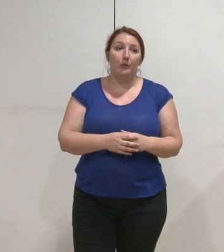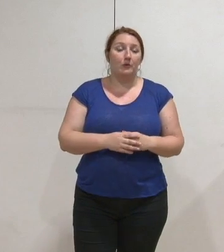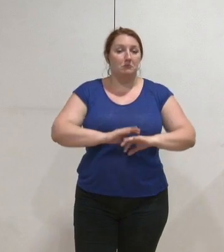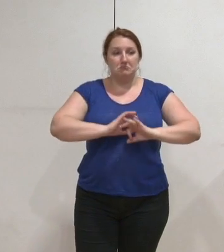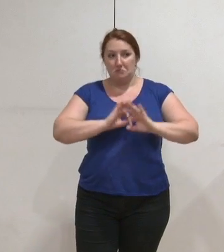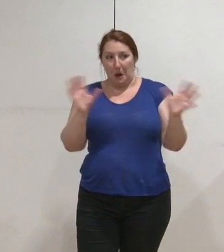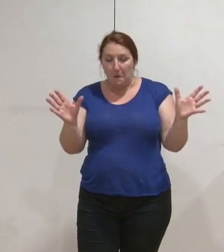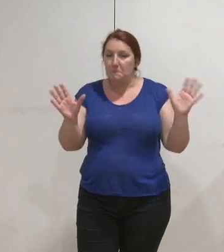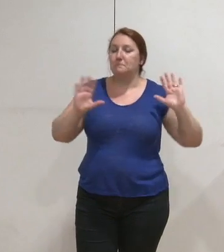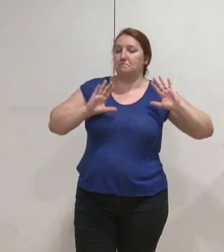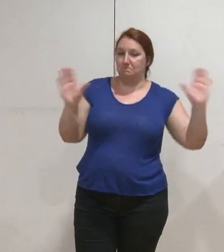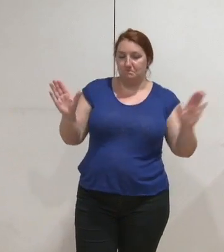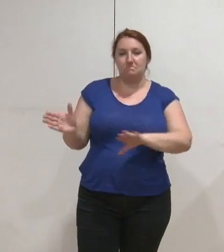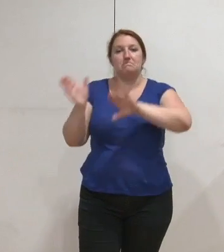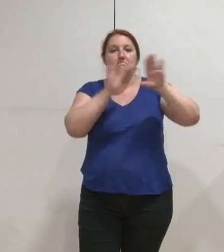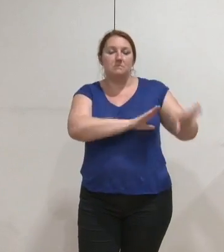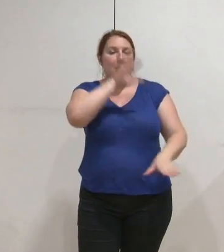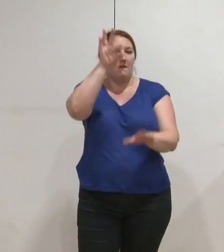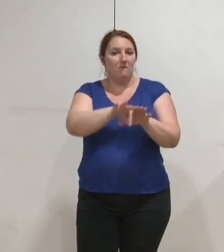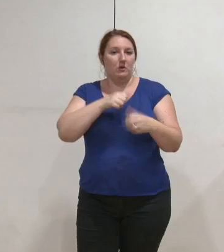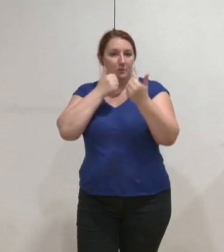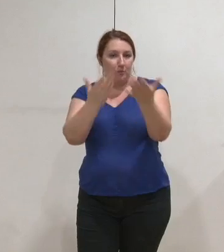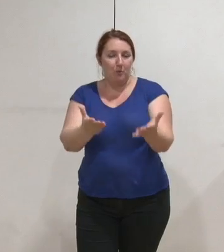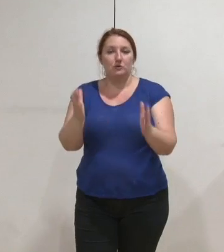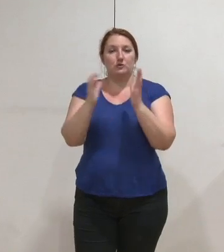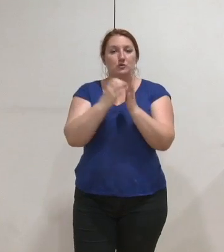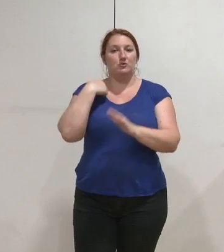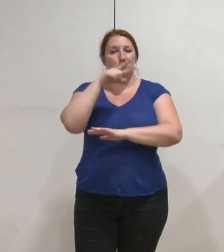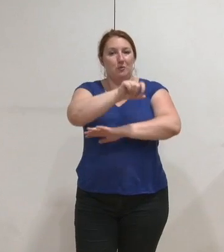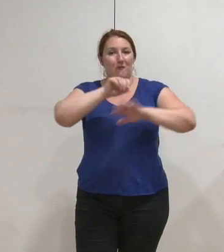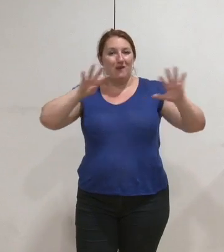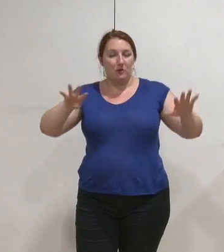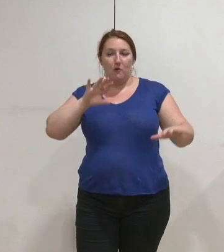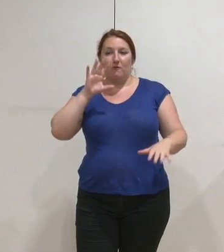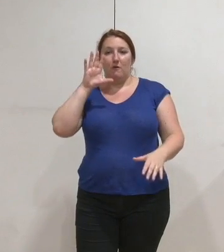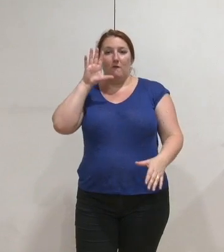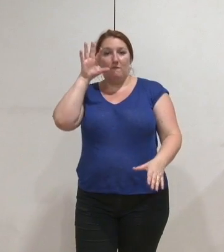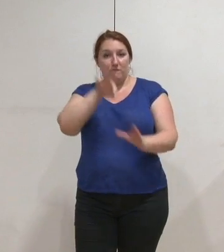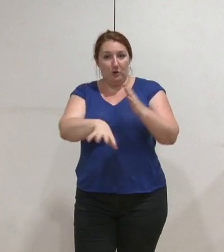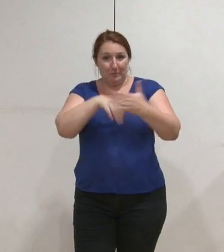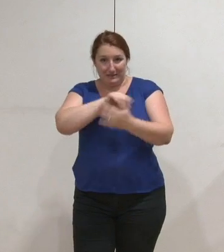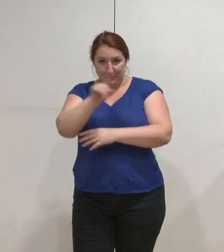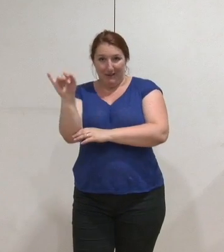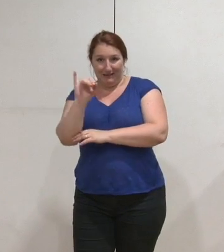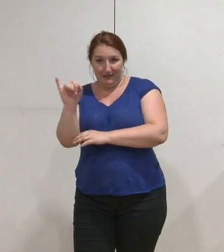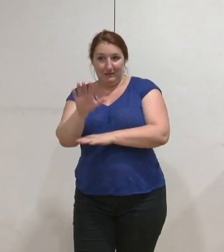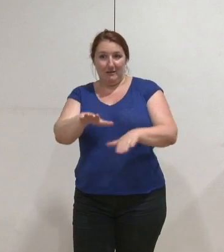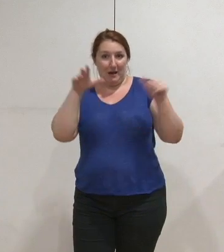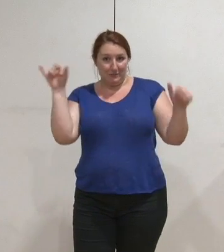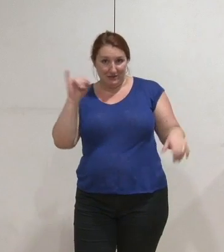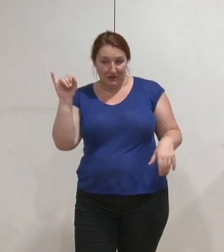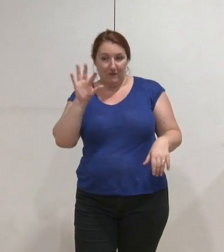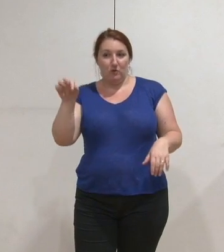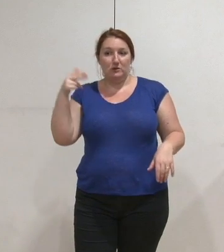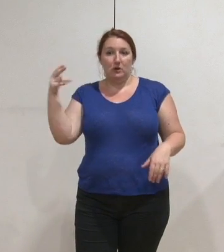na pas l'air allez donc je passe au vote délibération 29 qui ne prend pas part au vote qui s'abstient Front